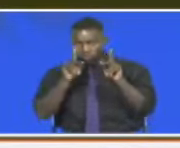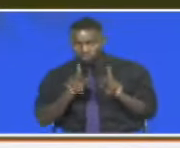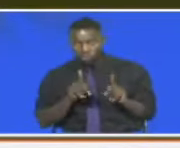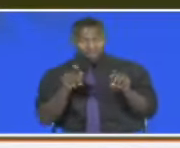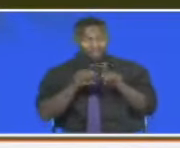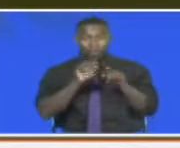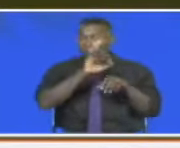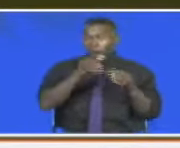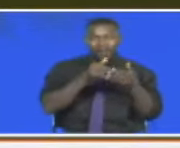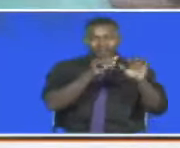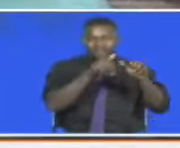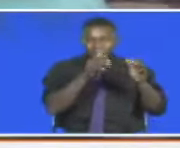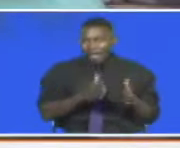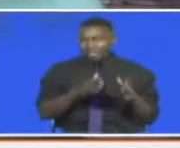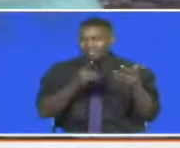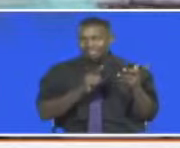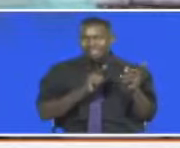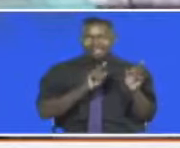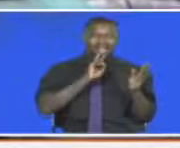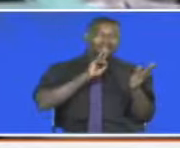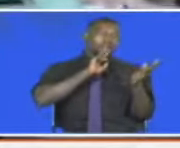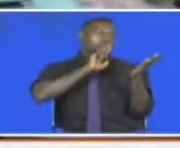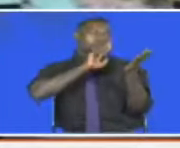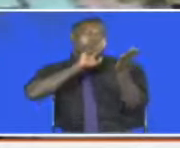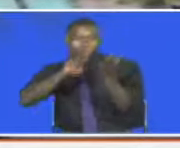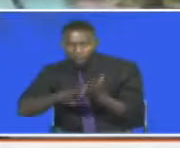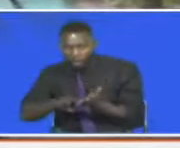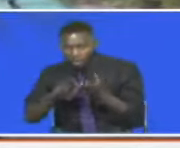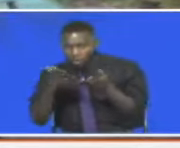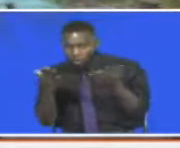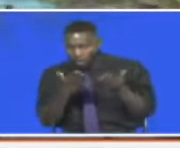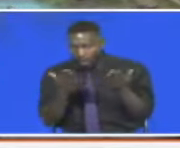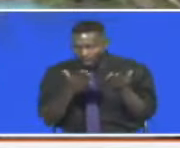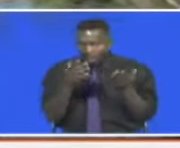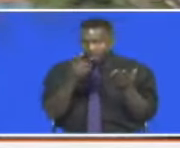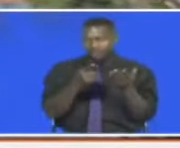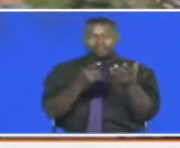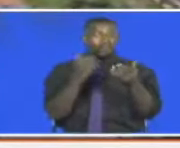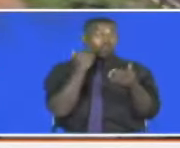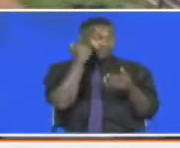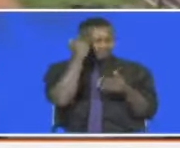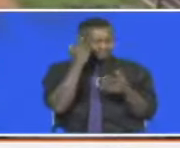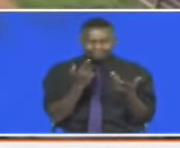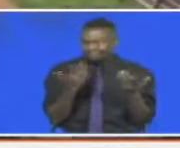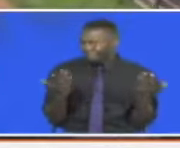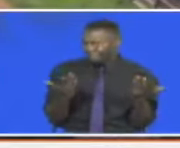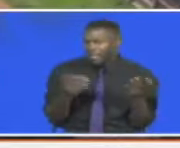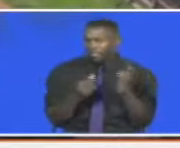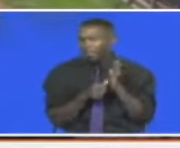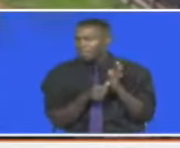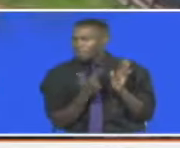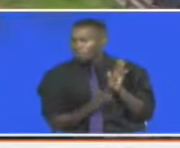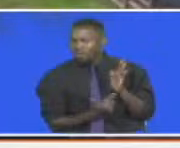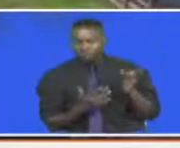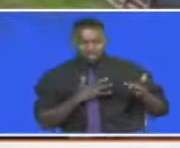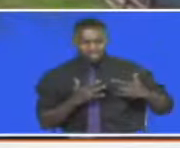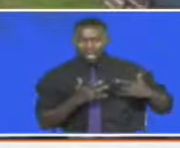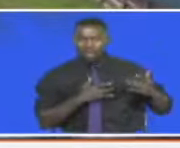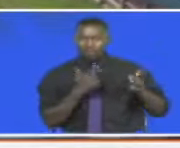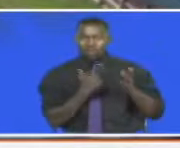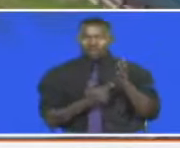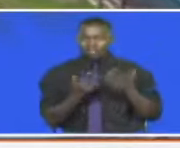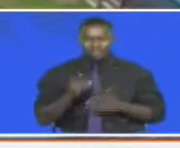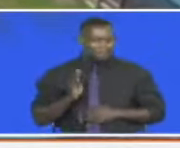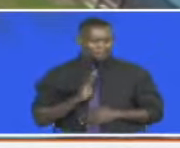shirika wamepeleka vita hadi milangoni mwa halmashauri ya wakurugenzi. Madai yao yakiwa ni sharti bodi inayoongozwa na